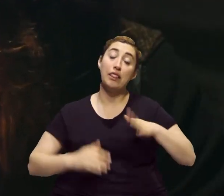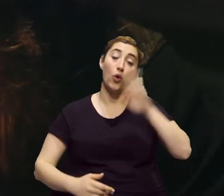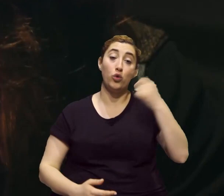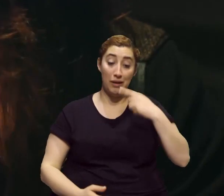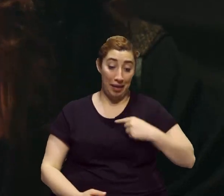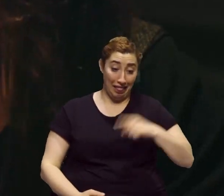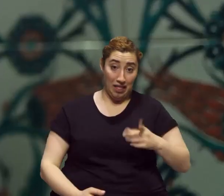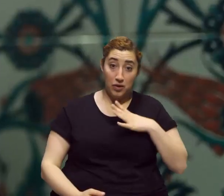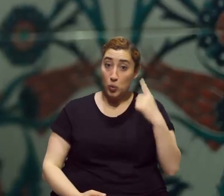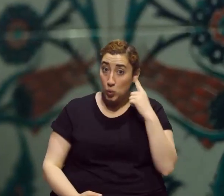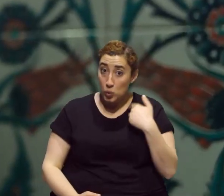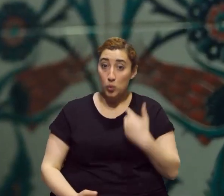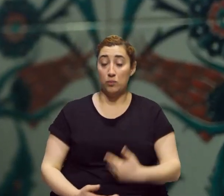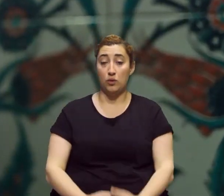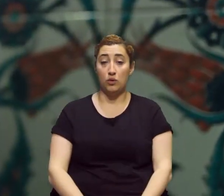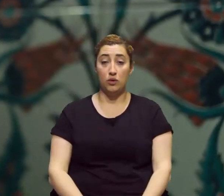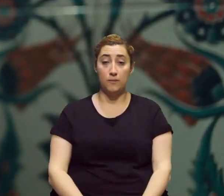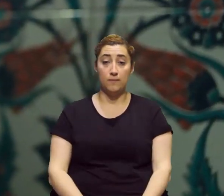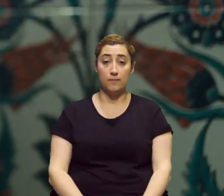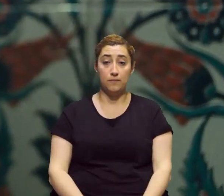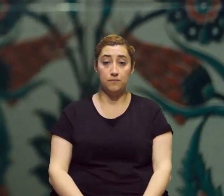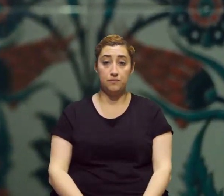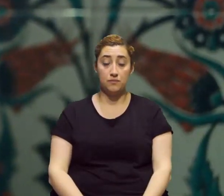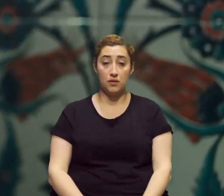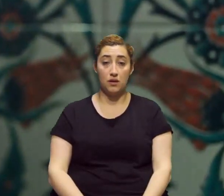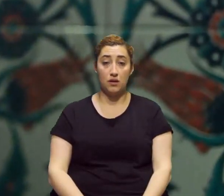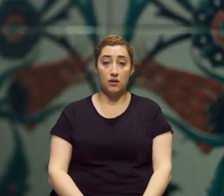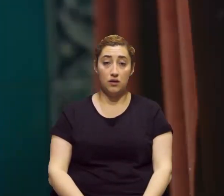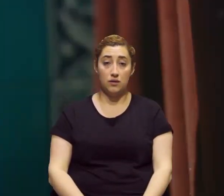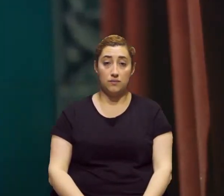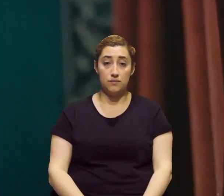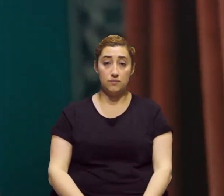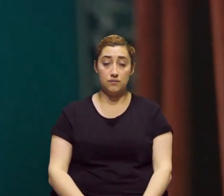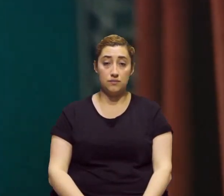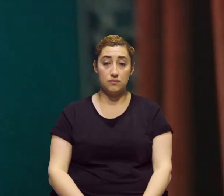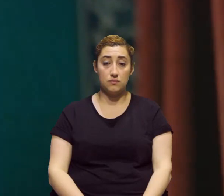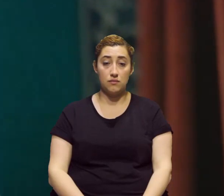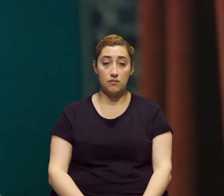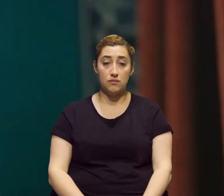her şeyi duydum. Yaverli Sultan Gavis'in anlattıklarını gizlice dinliyorlar.